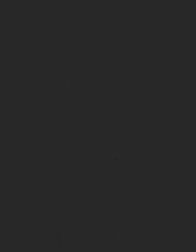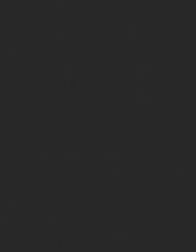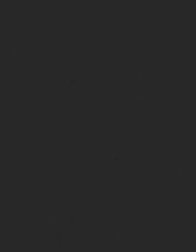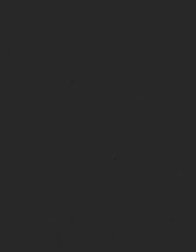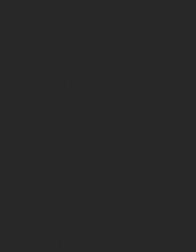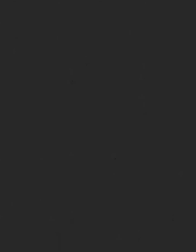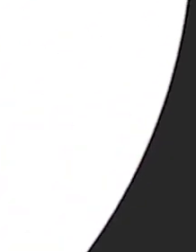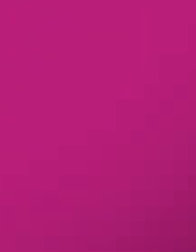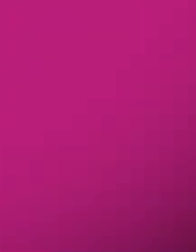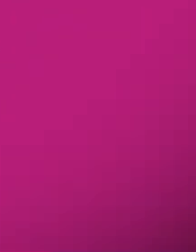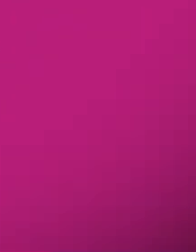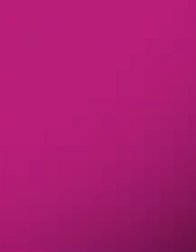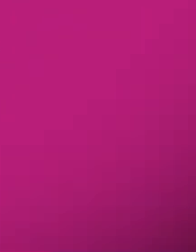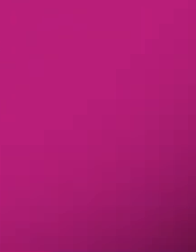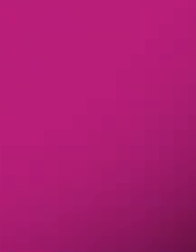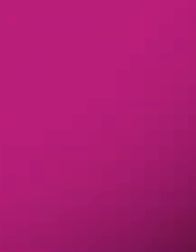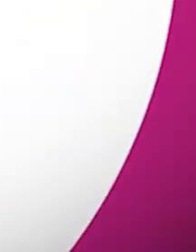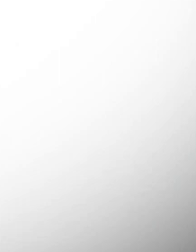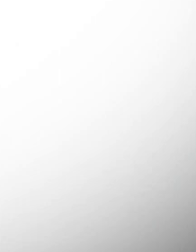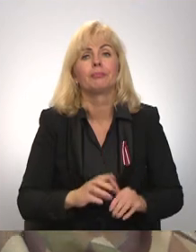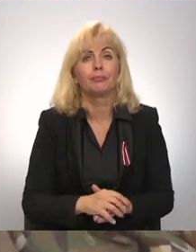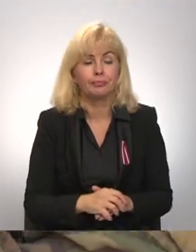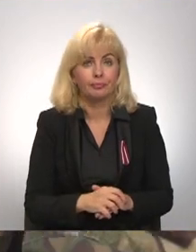Re! Viss ēters ir te!